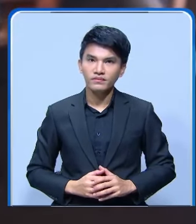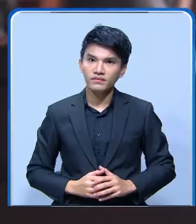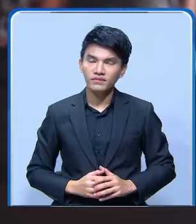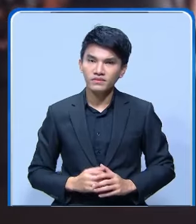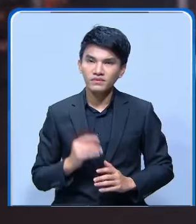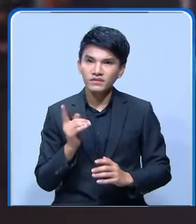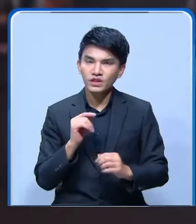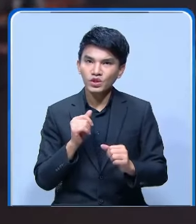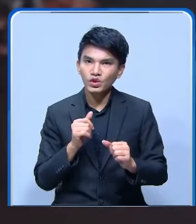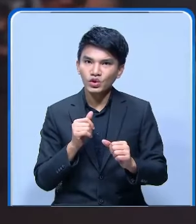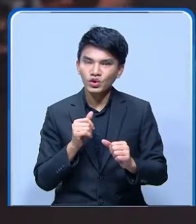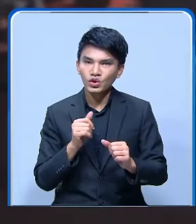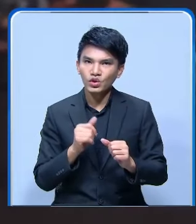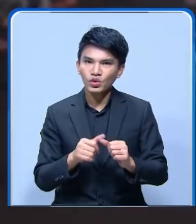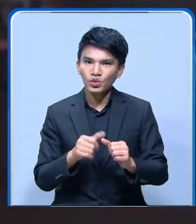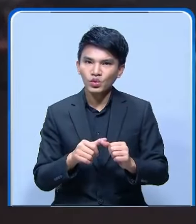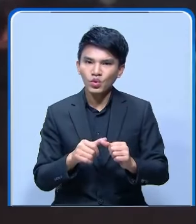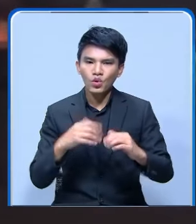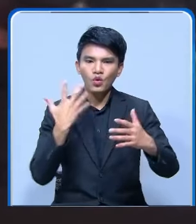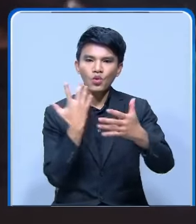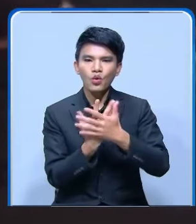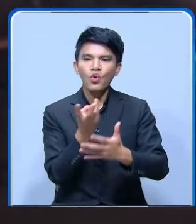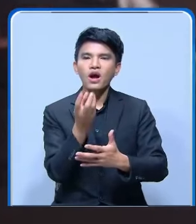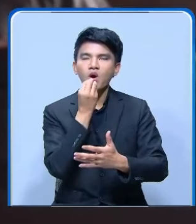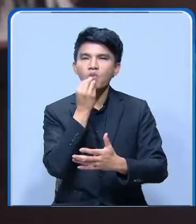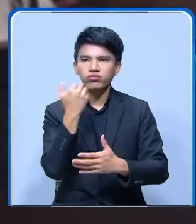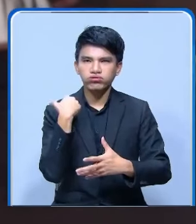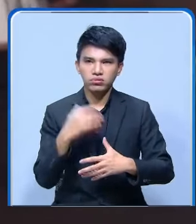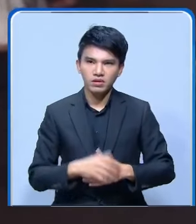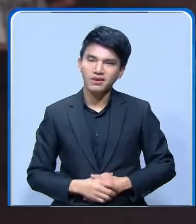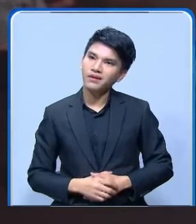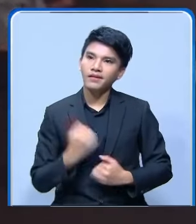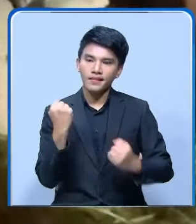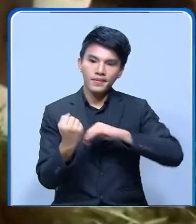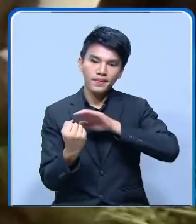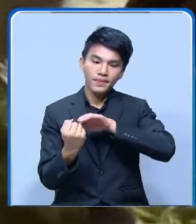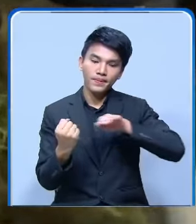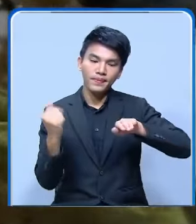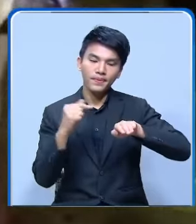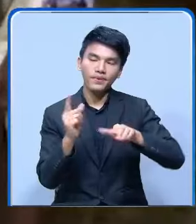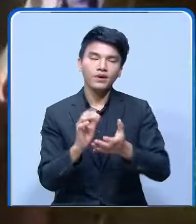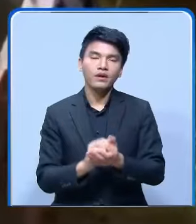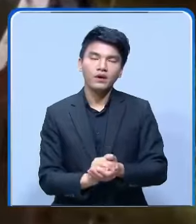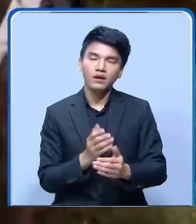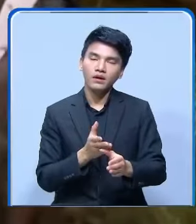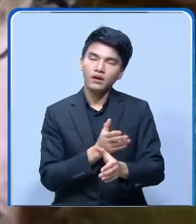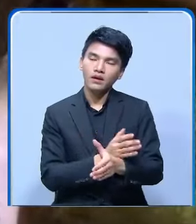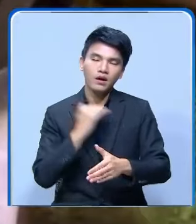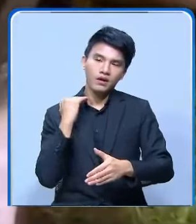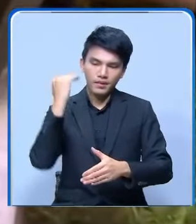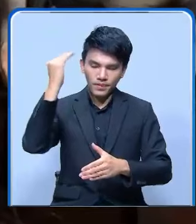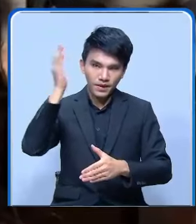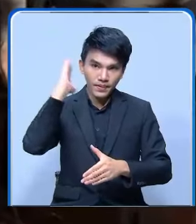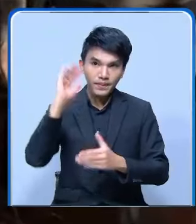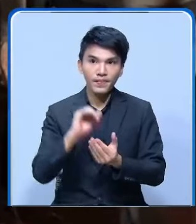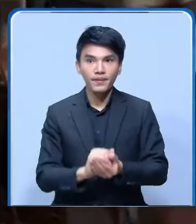ไรนะ ไปอยู่ข้างในยังไงก็ไม่เข้าขึ้น ของรถกระบะนะคะก็บอกว่าก่อนเกิดเหตุพี่ชายเนี่ย